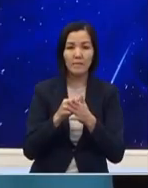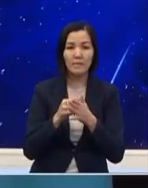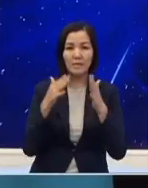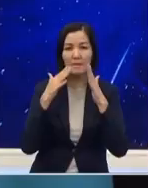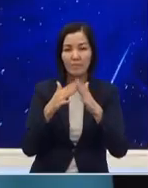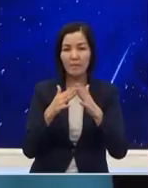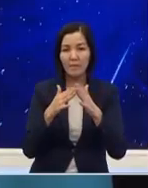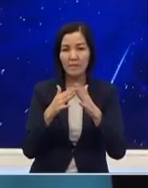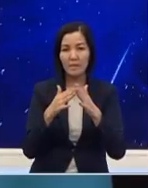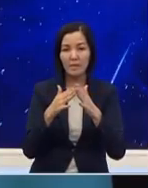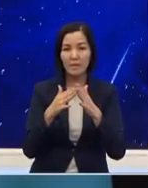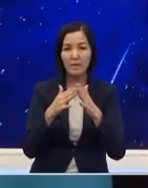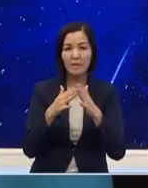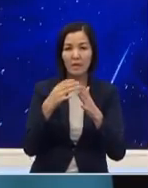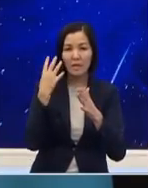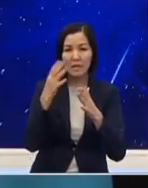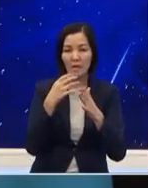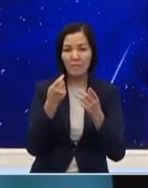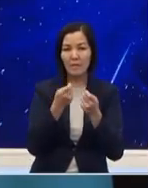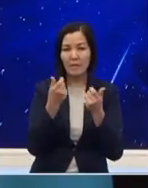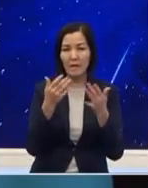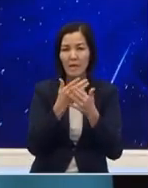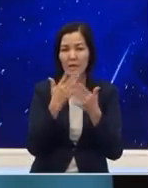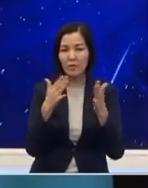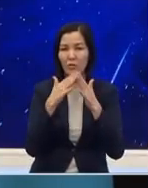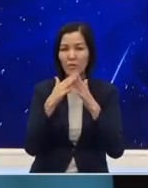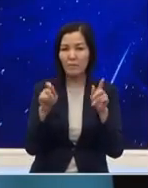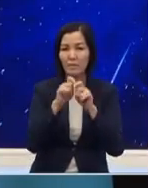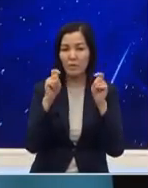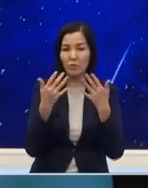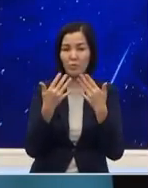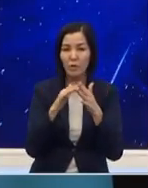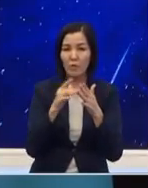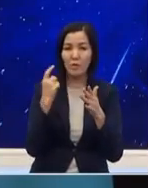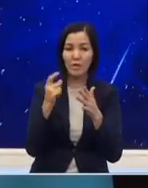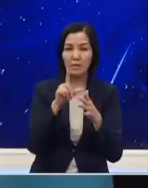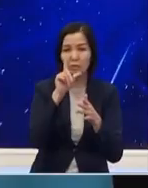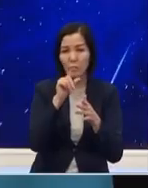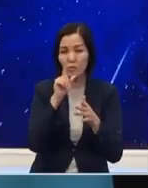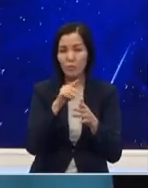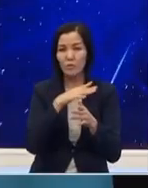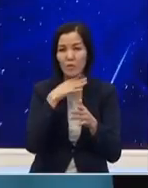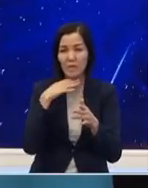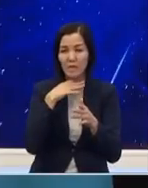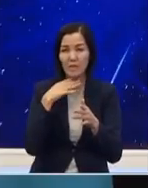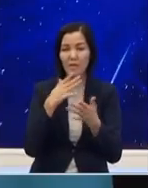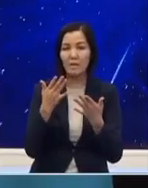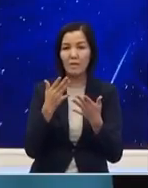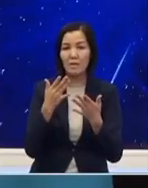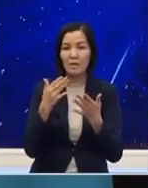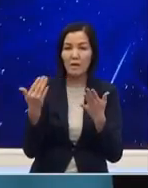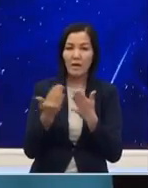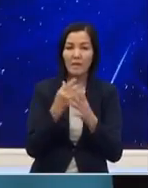и косточка, и яблоневый, да? Мал, құс, сейчас вот эту птица фабрику